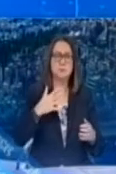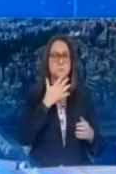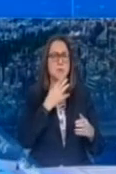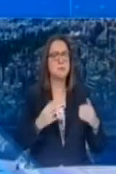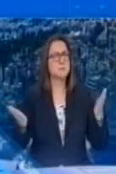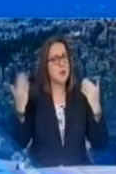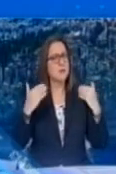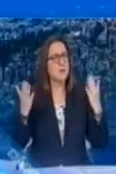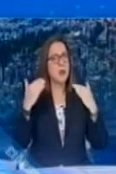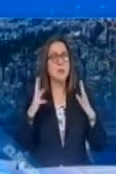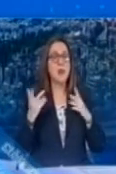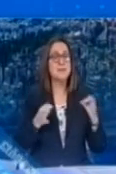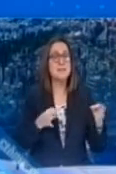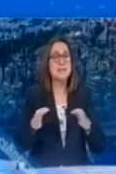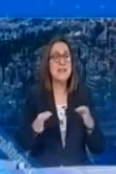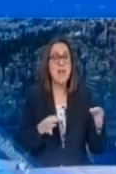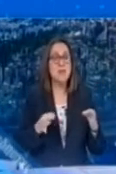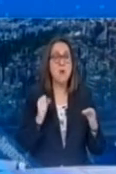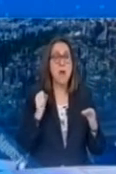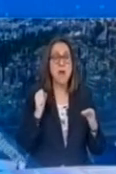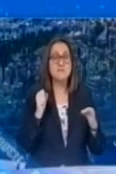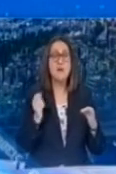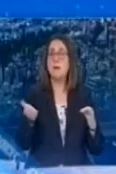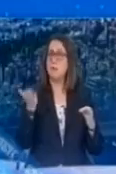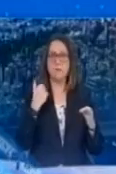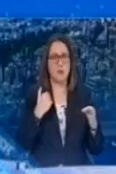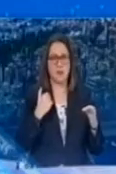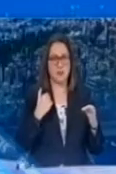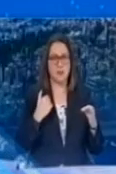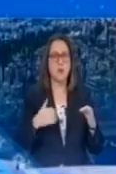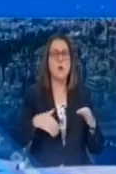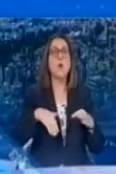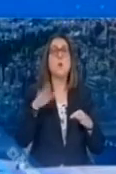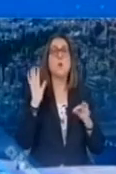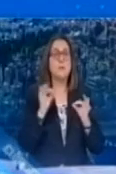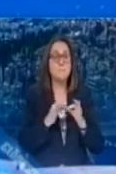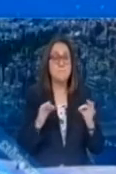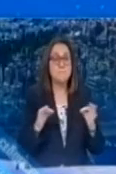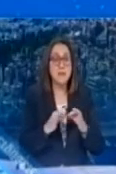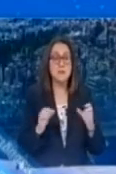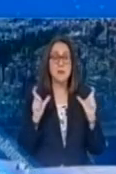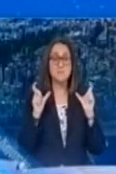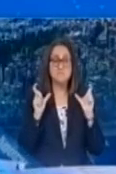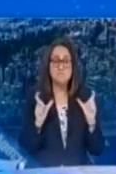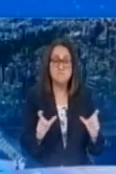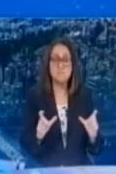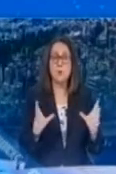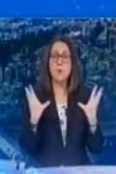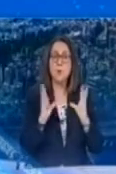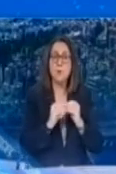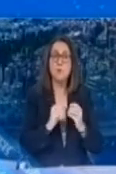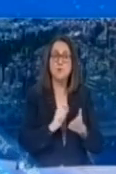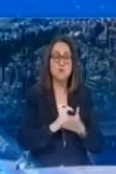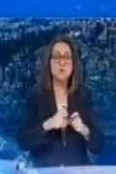συνωστισμό 25, 26, 27 μαθητών σε μία τάξη, ο ΣΥΡΙΖΑ φώναζε «Αυξήστε τις